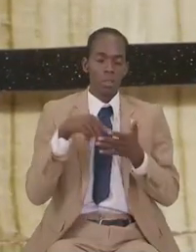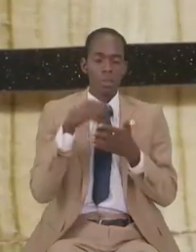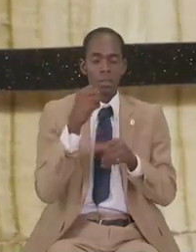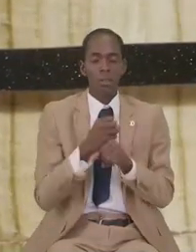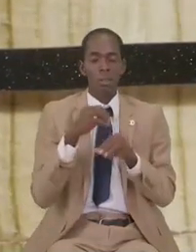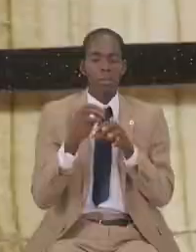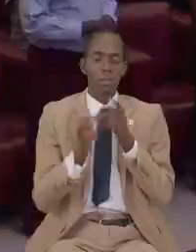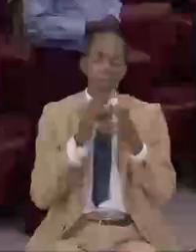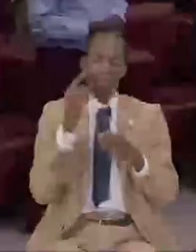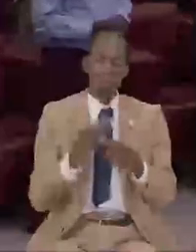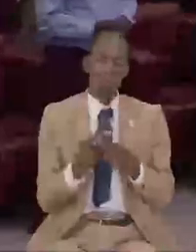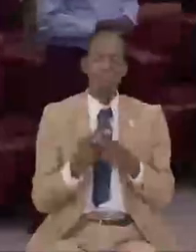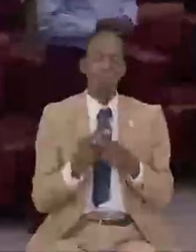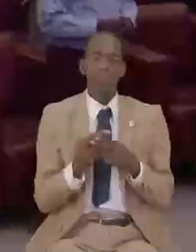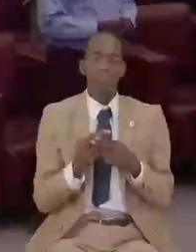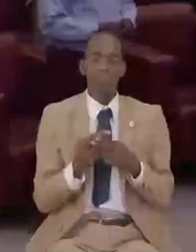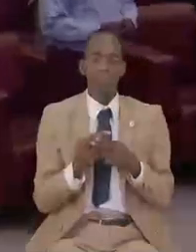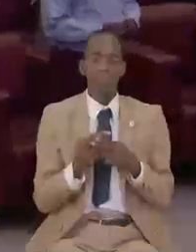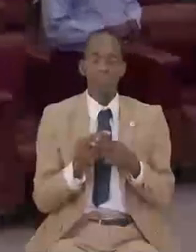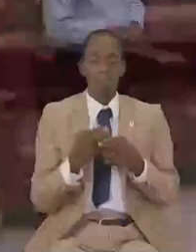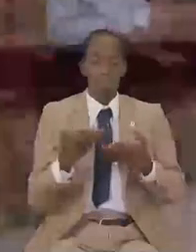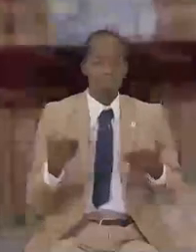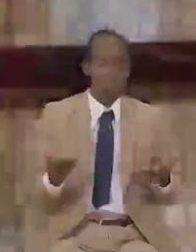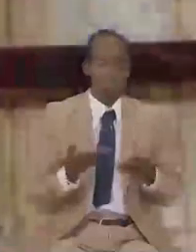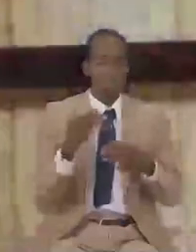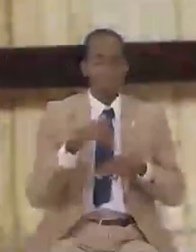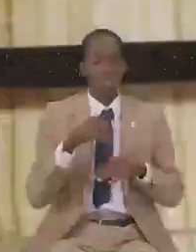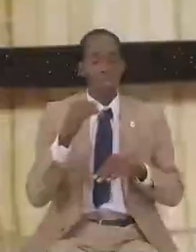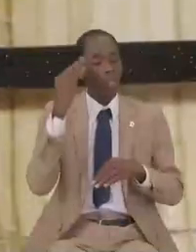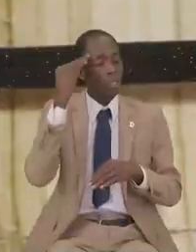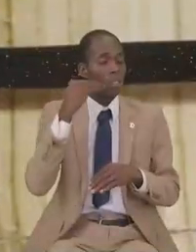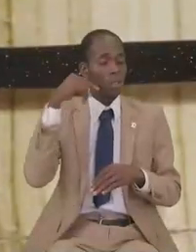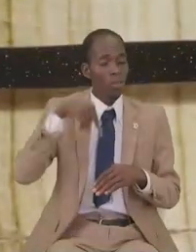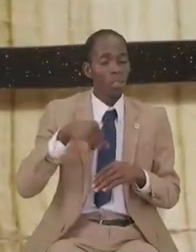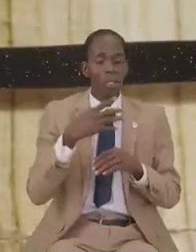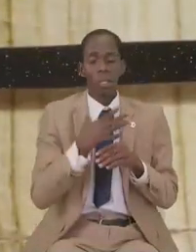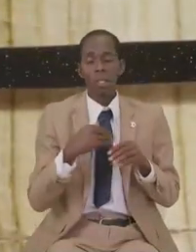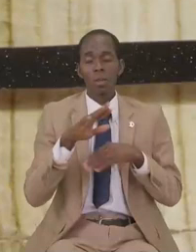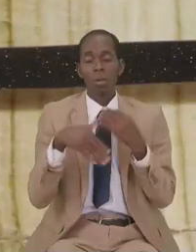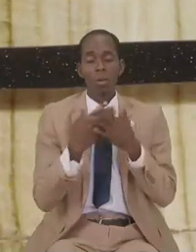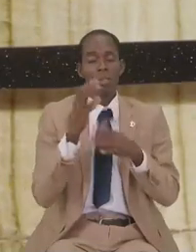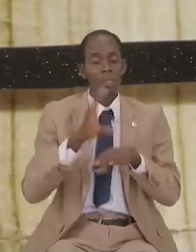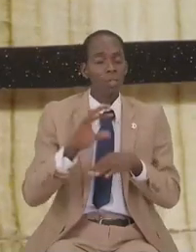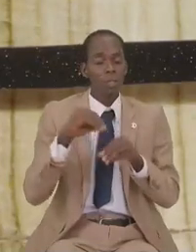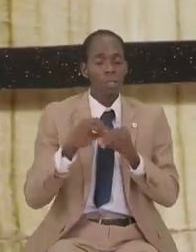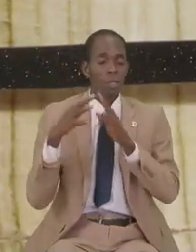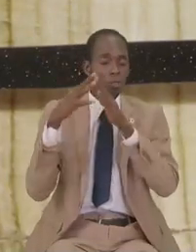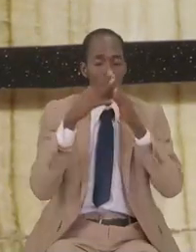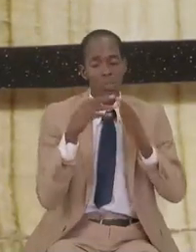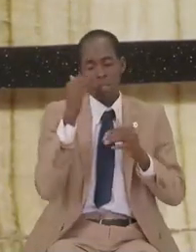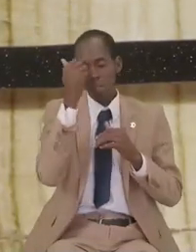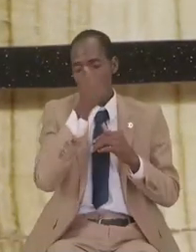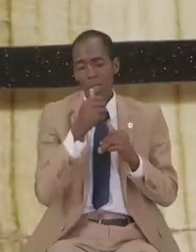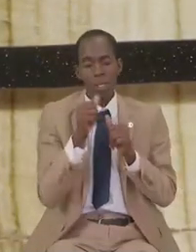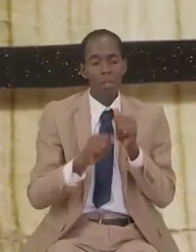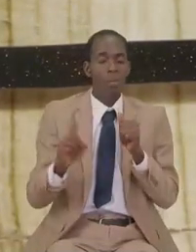nom de Jésus-Christ. Ici au siège et dans toutes les églises, aussi au pays, et dans ce